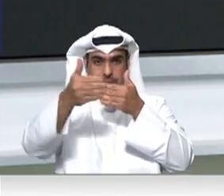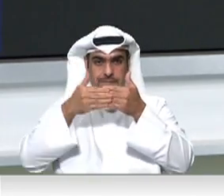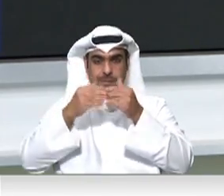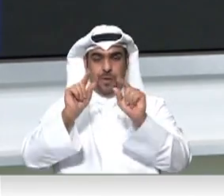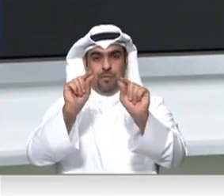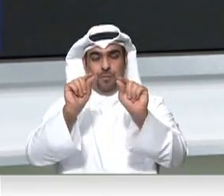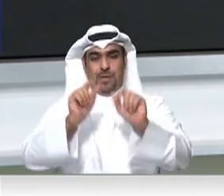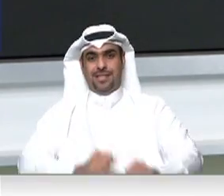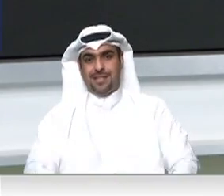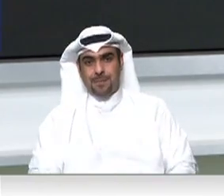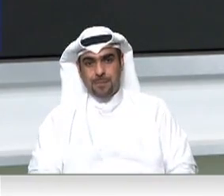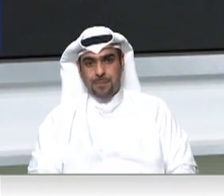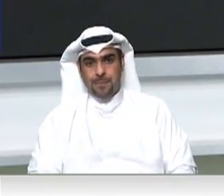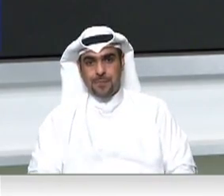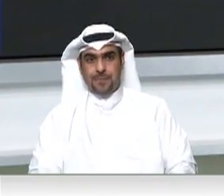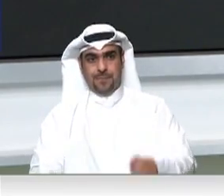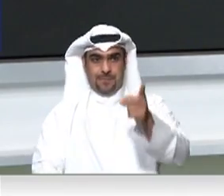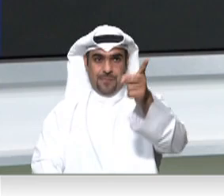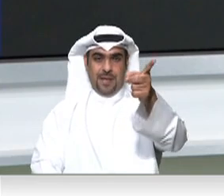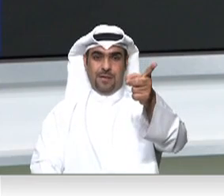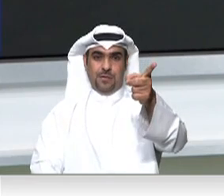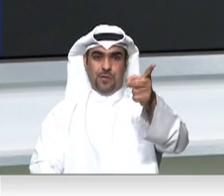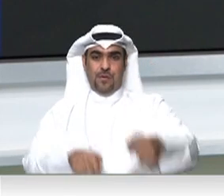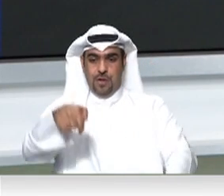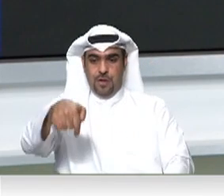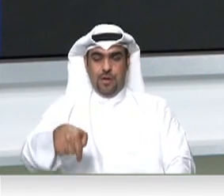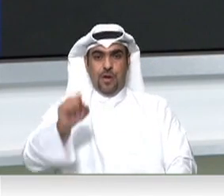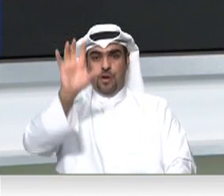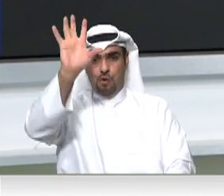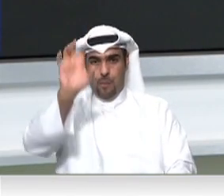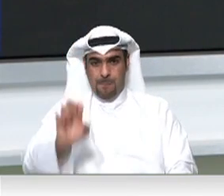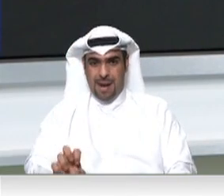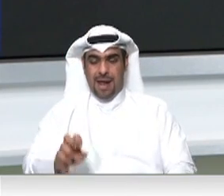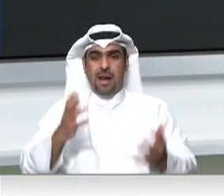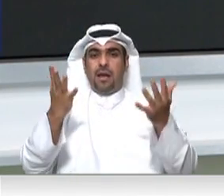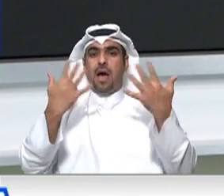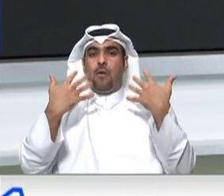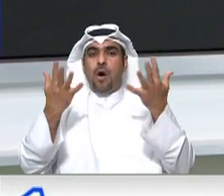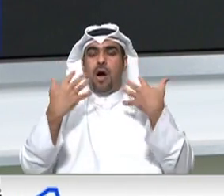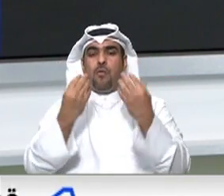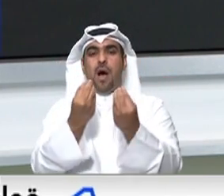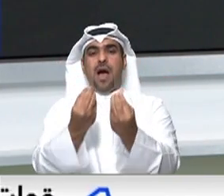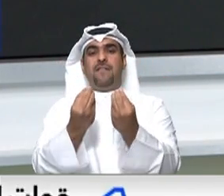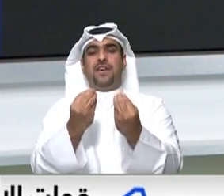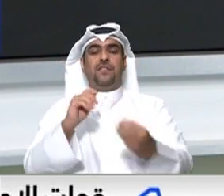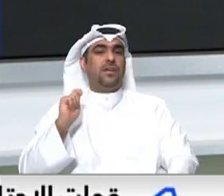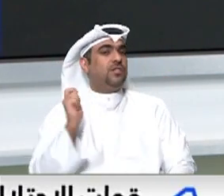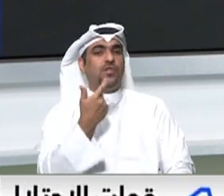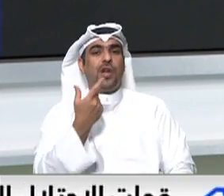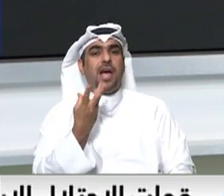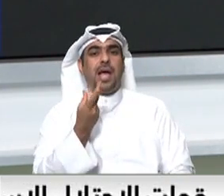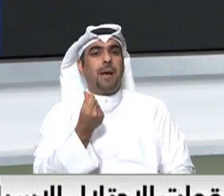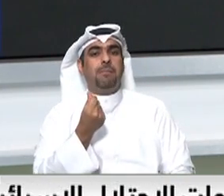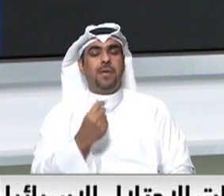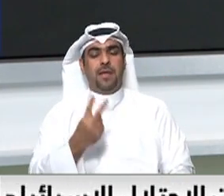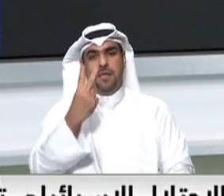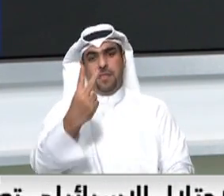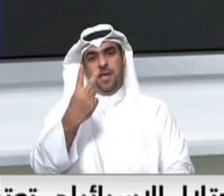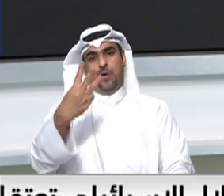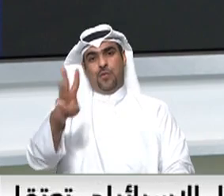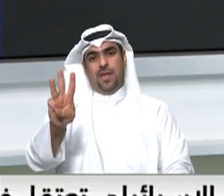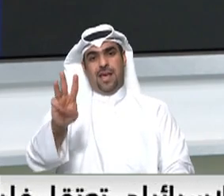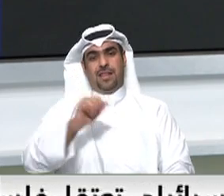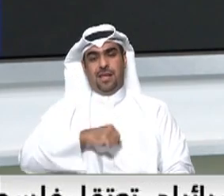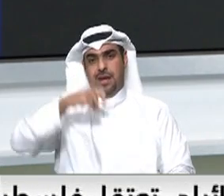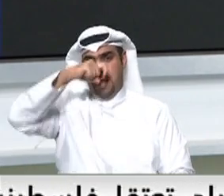اثنى عشر كيلو متر حتى نهايه اليوم راح تستمر ويانا الرياح خفيفه الى معتدله كحد اقصى في سرعتها 32 كيلو متر في الساعه عامه درجات الحراره